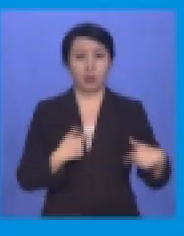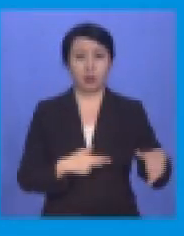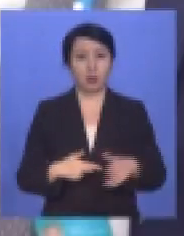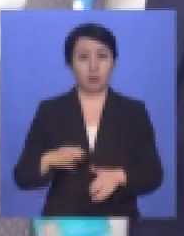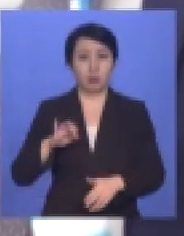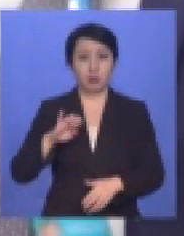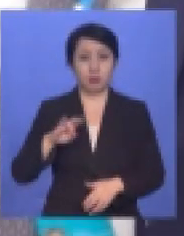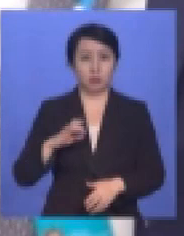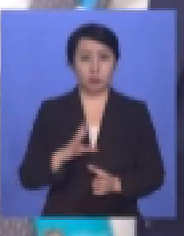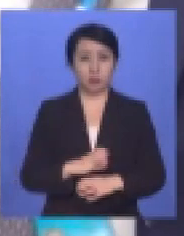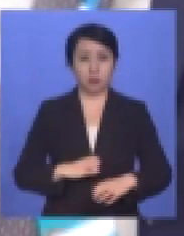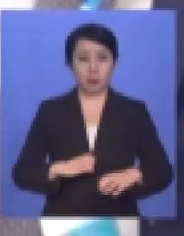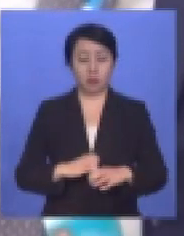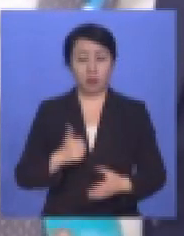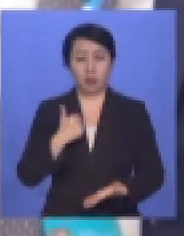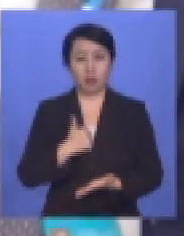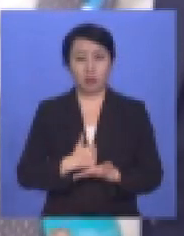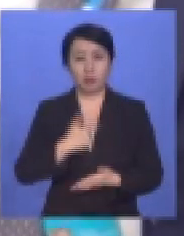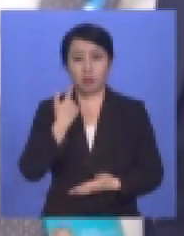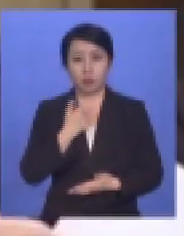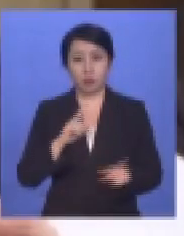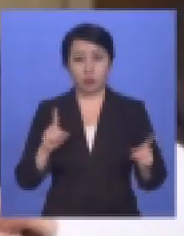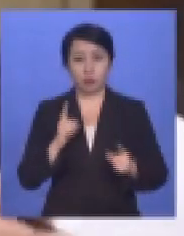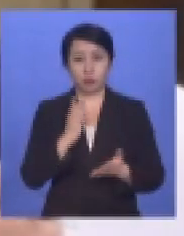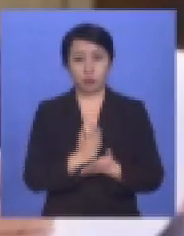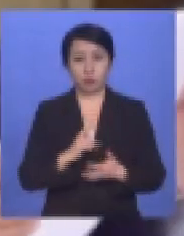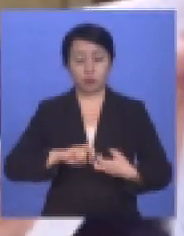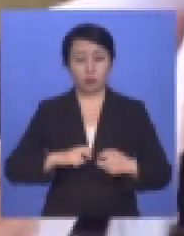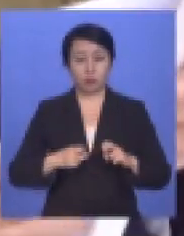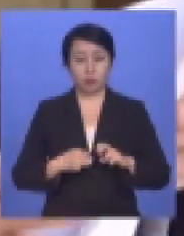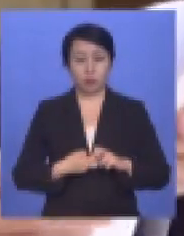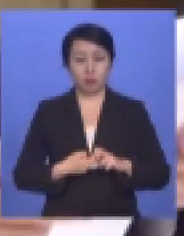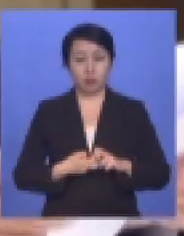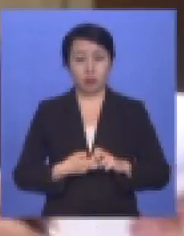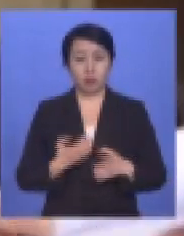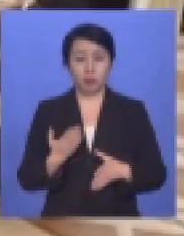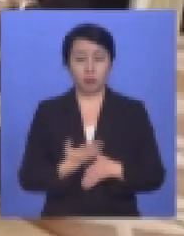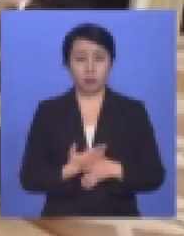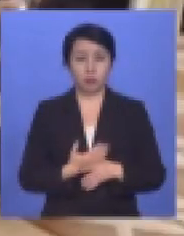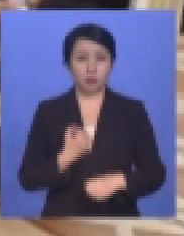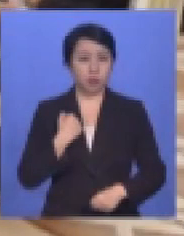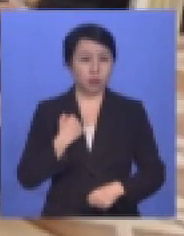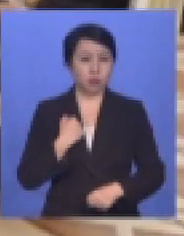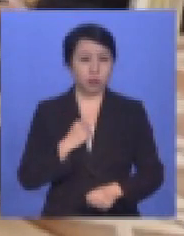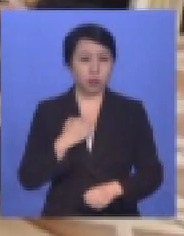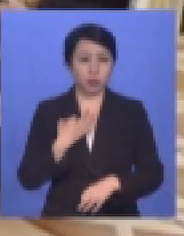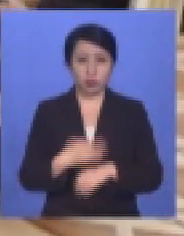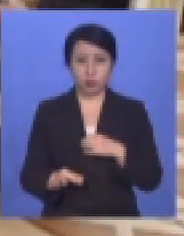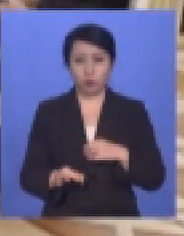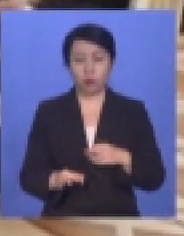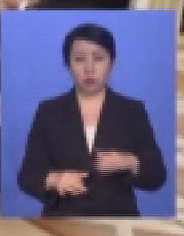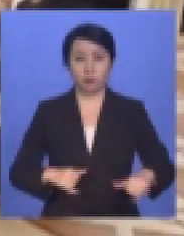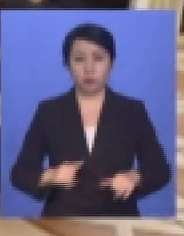саммите организации тюркских стран президент отметил что решать существующие проблемы путём насилия и террористических